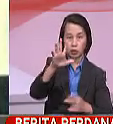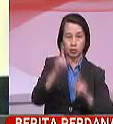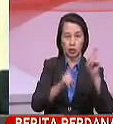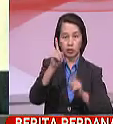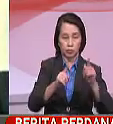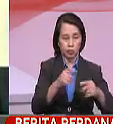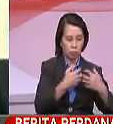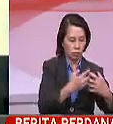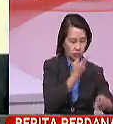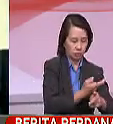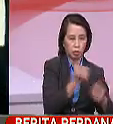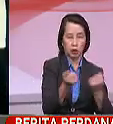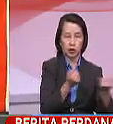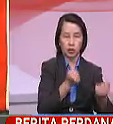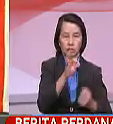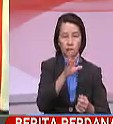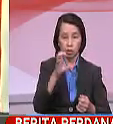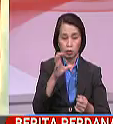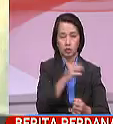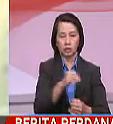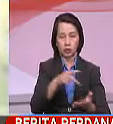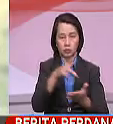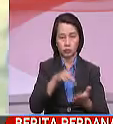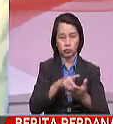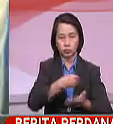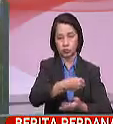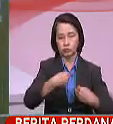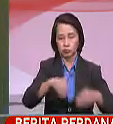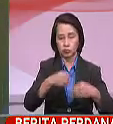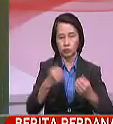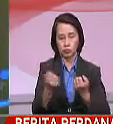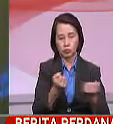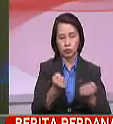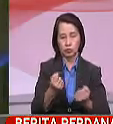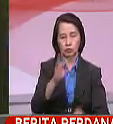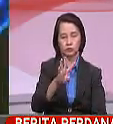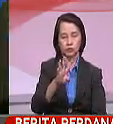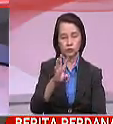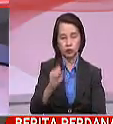gudang penyimpanan kereta untuk 900 unit serta pusat pengingkaran kereta vs